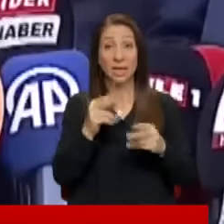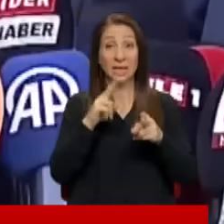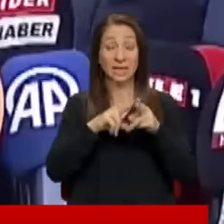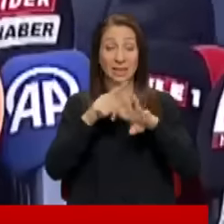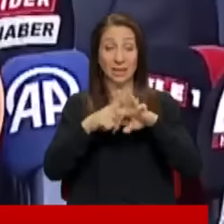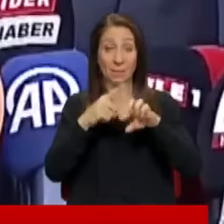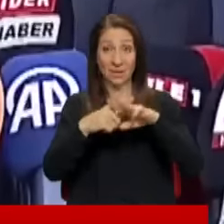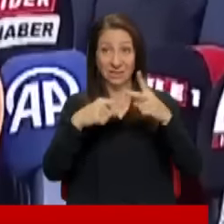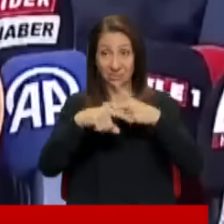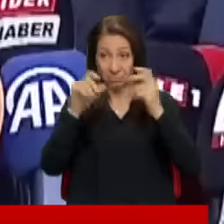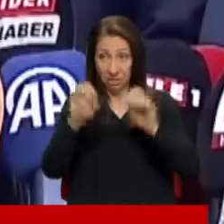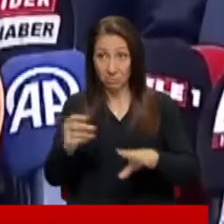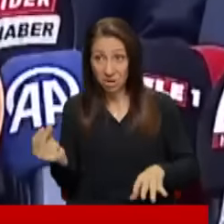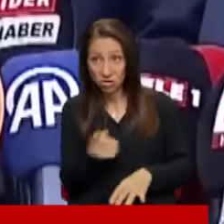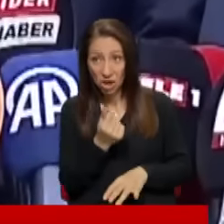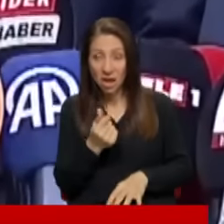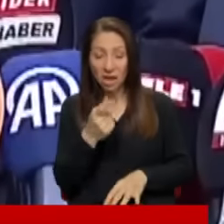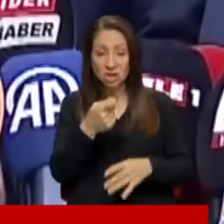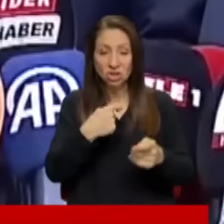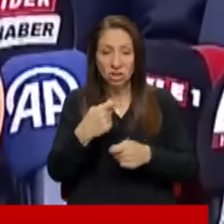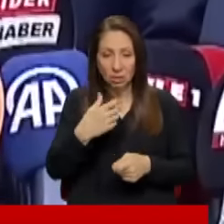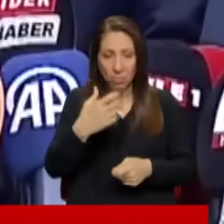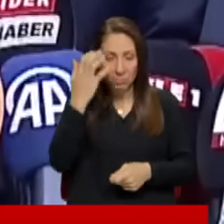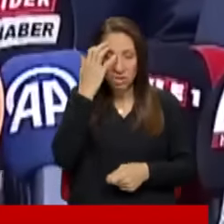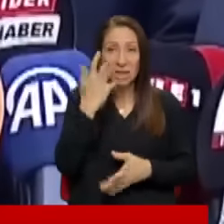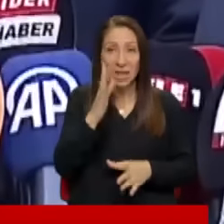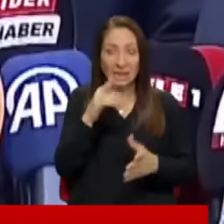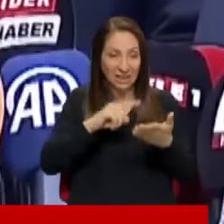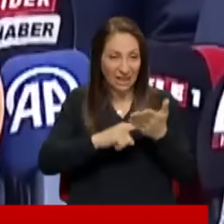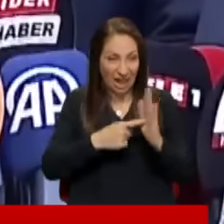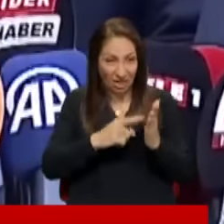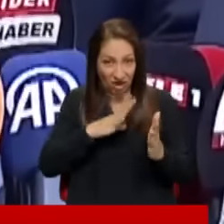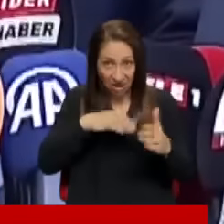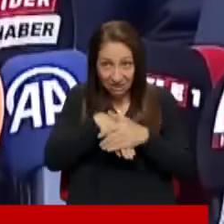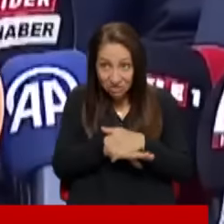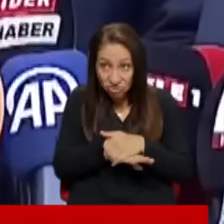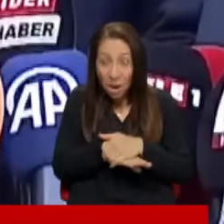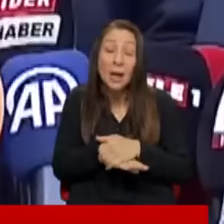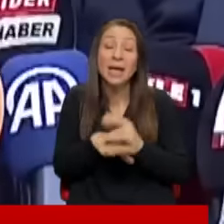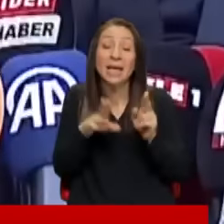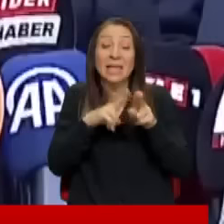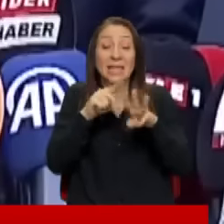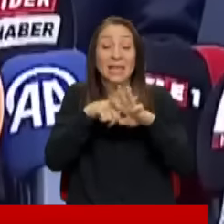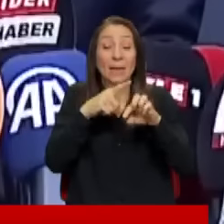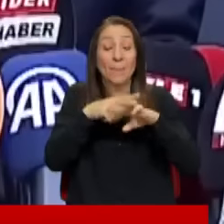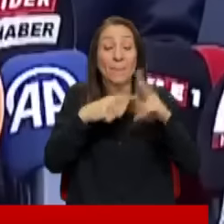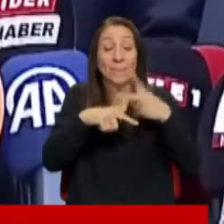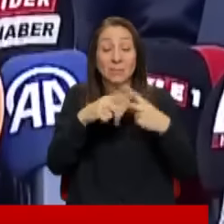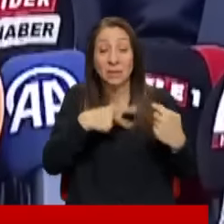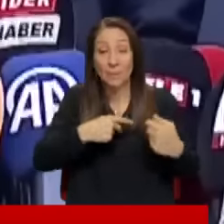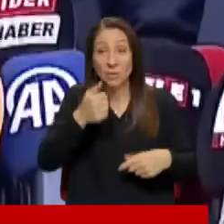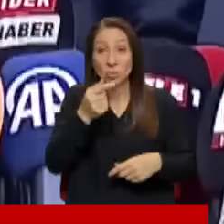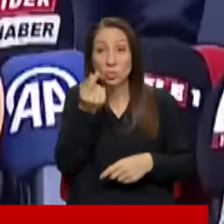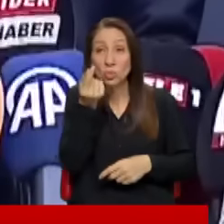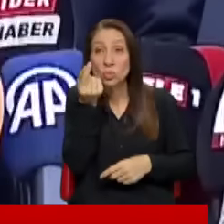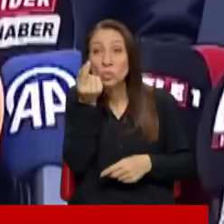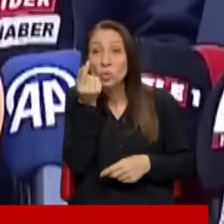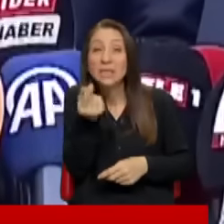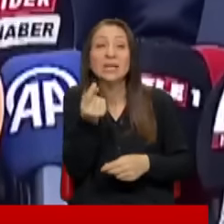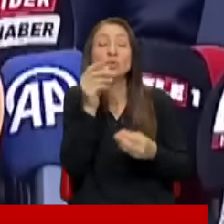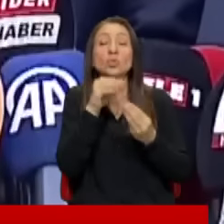Kepez'i bırakıp mı kaçacak? Başında olmadığı şirketin delilini mi karartacak? Ayrıca Kepez Belediye Başkanımızın şu kadarcık bir